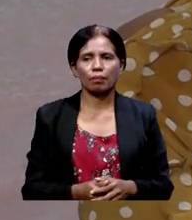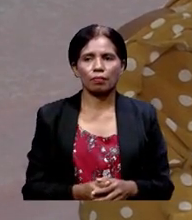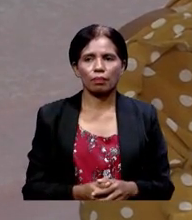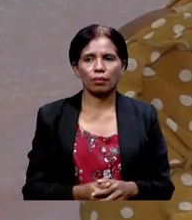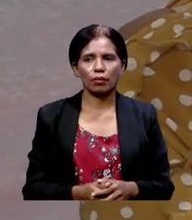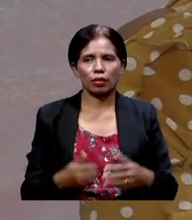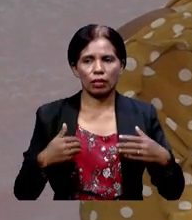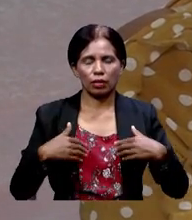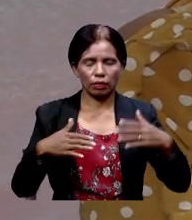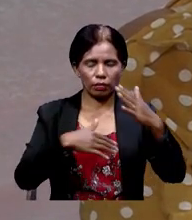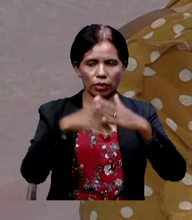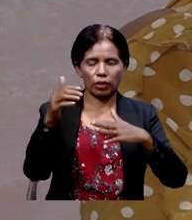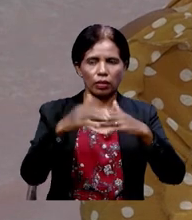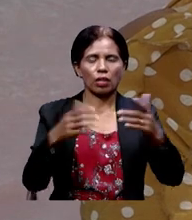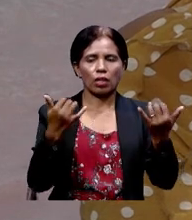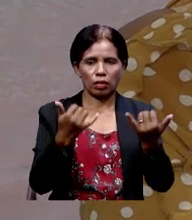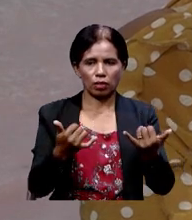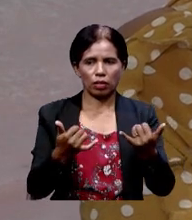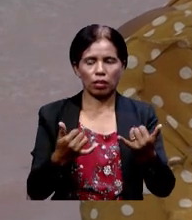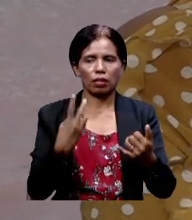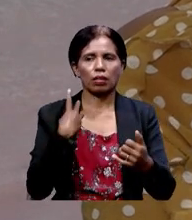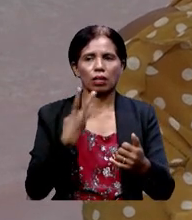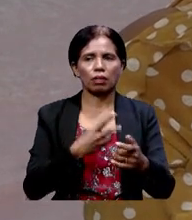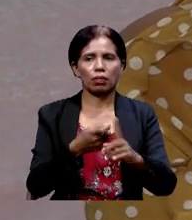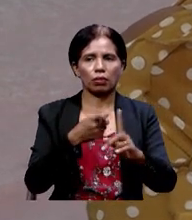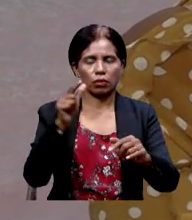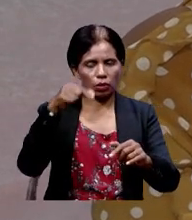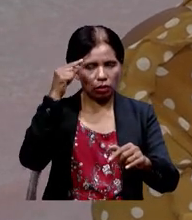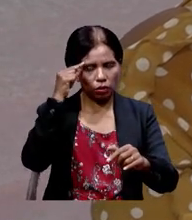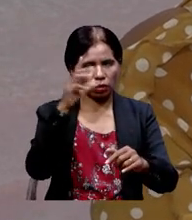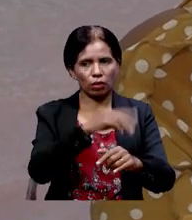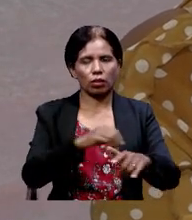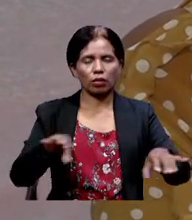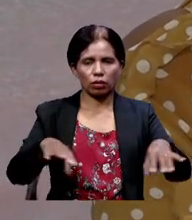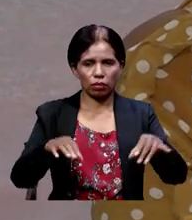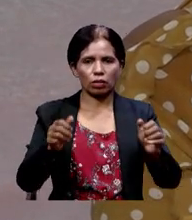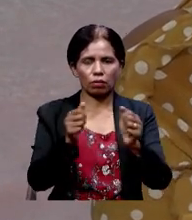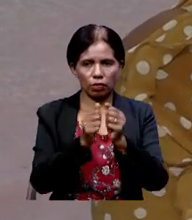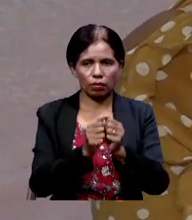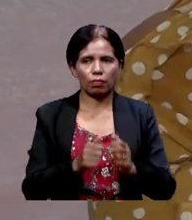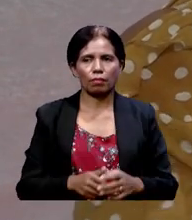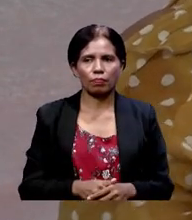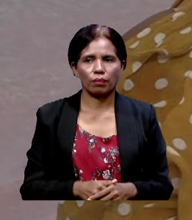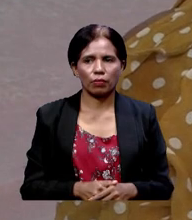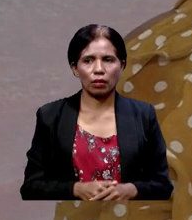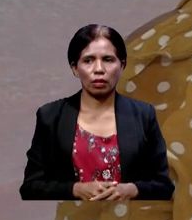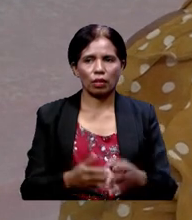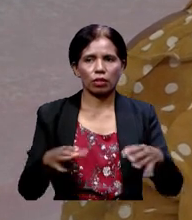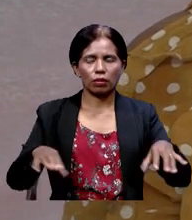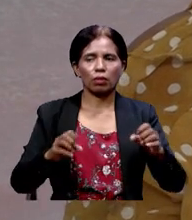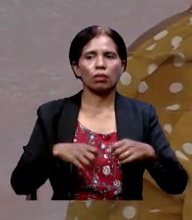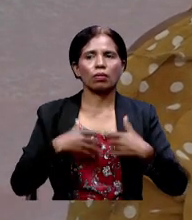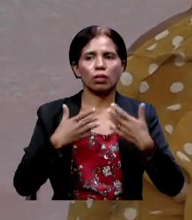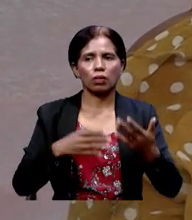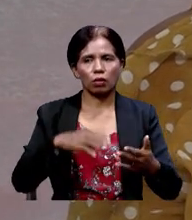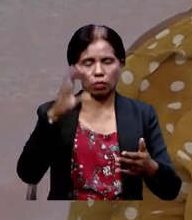e infraestrutura e né né mas agora da dame ami se parte governo serviço hela hakas ang o insato